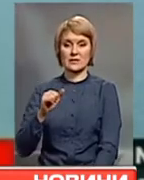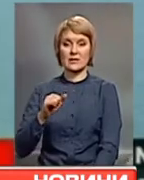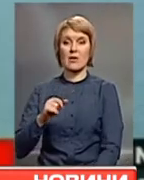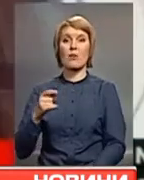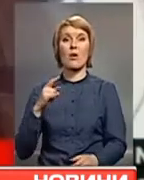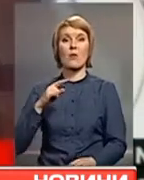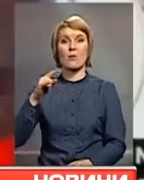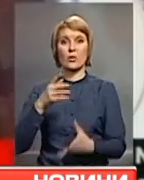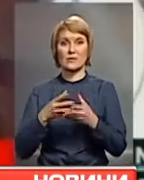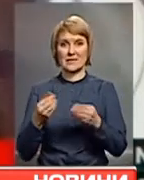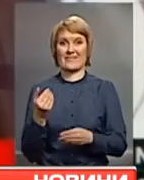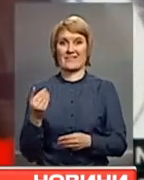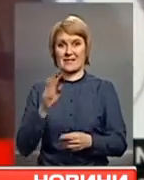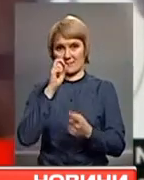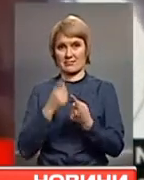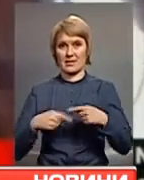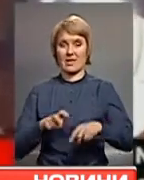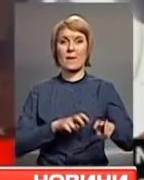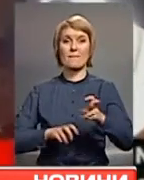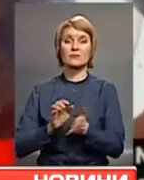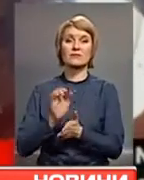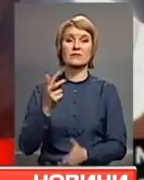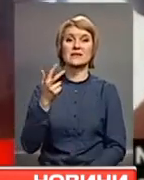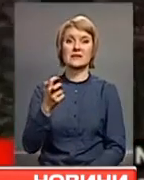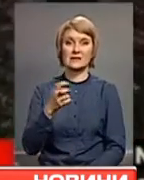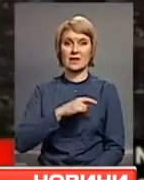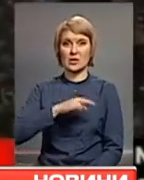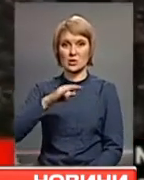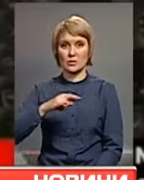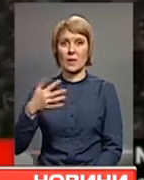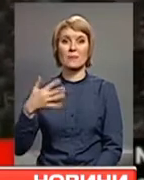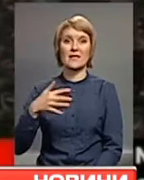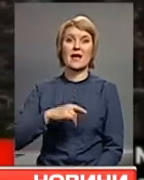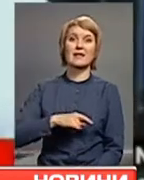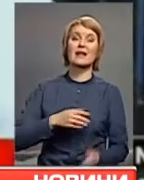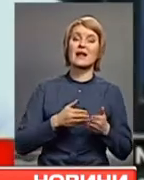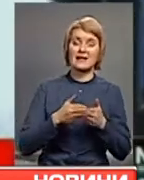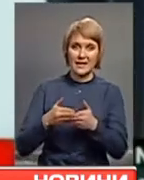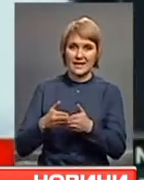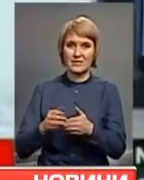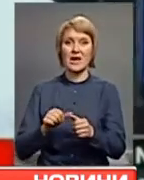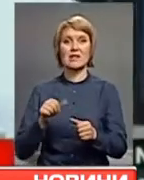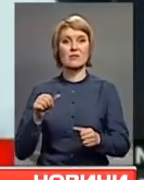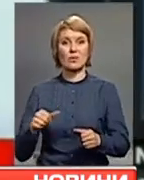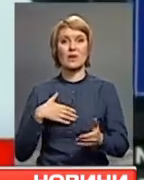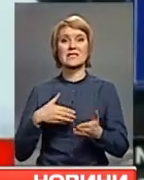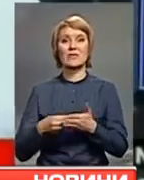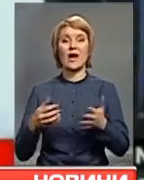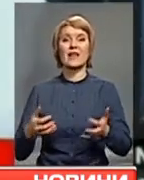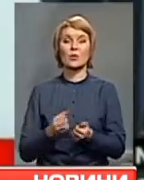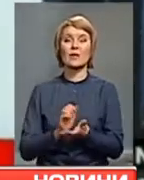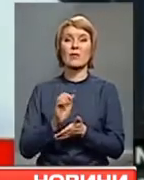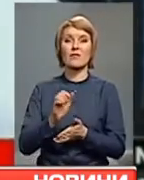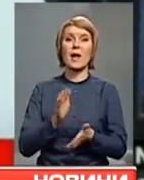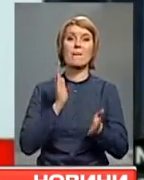цієї країни. На пошуку відрядили 300 суден і 50 літаків. Окрім того, своїх рятувальників направили Малайзія,